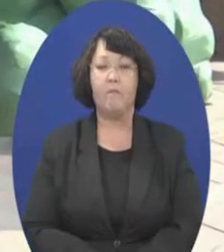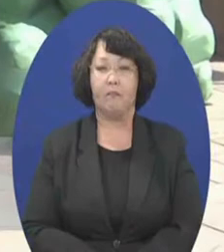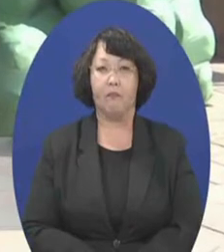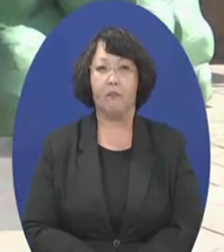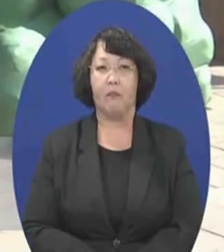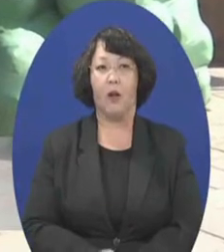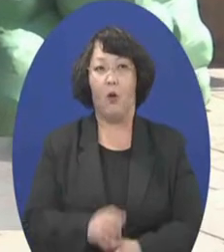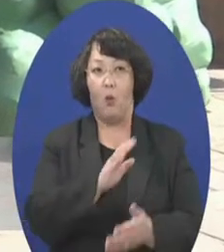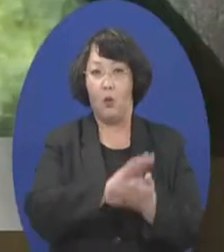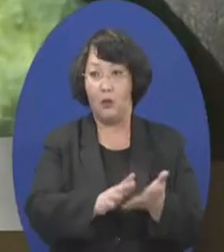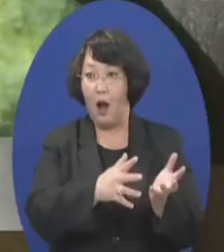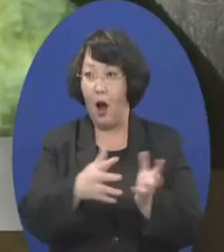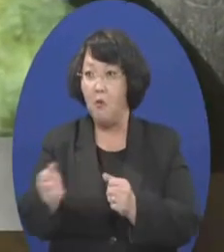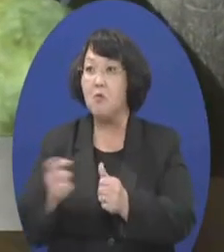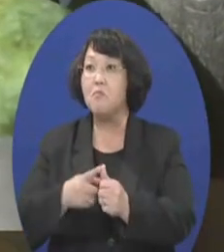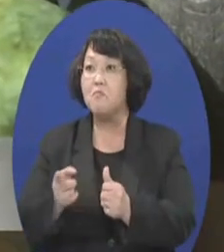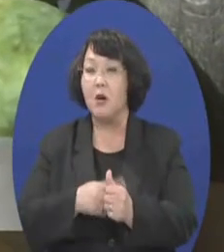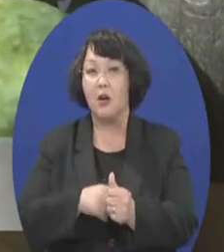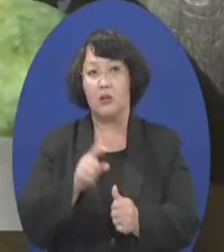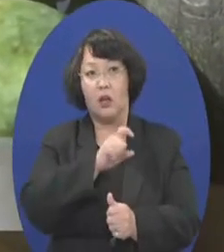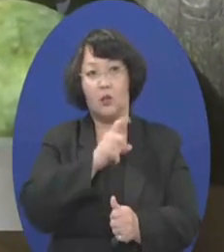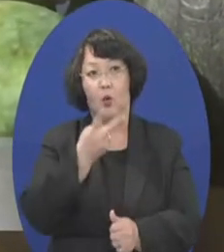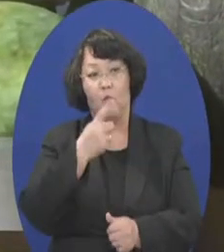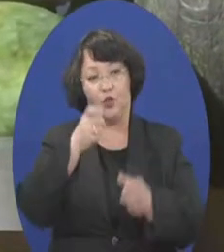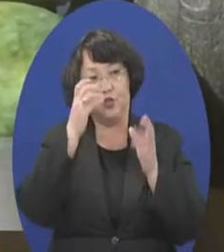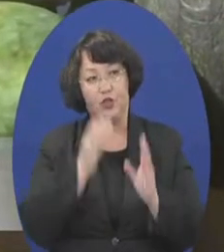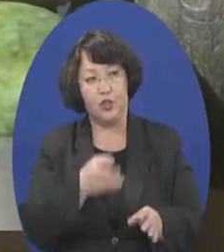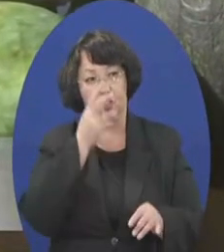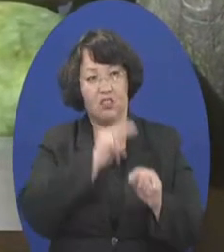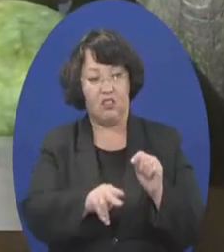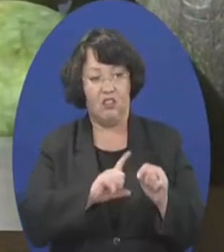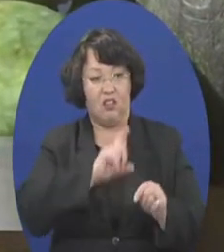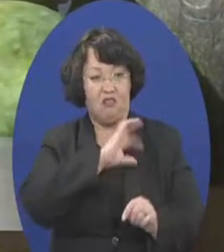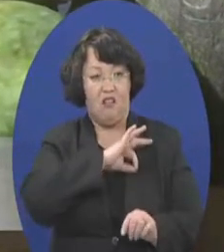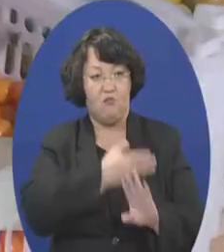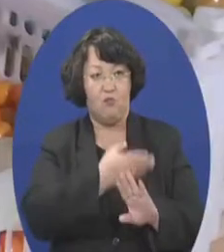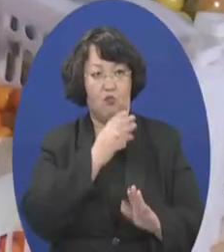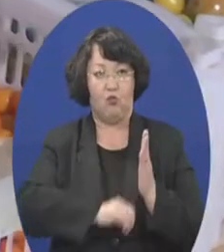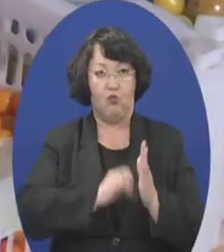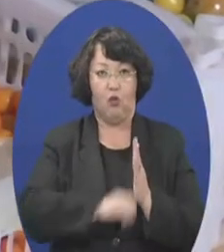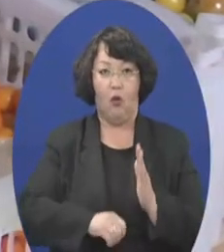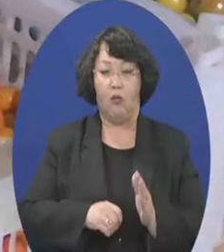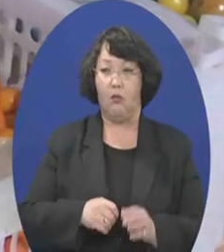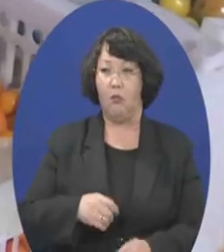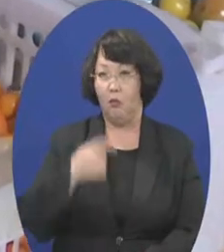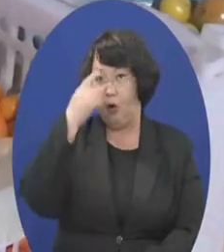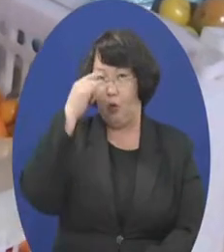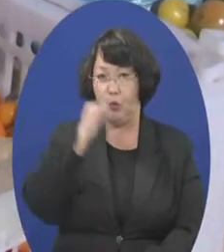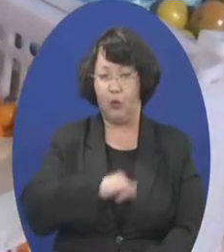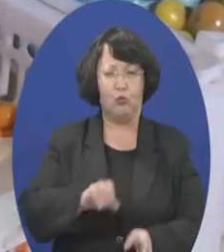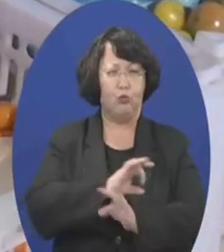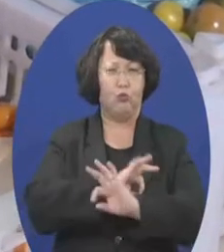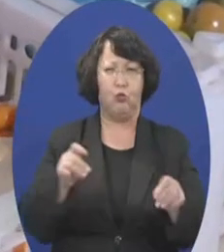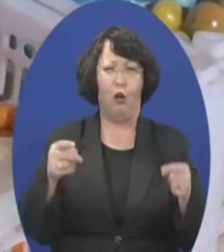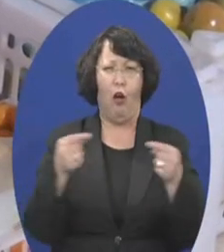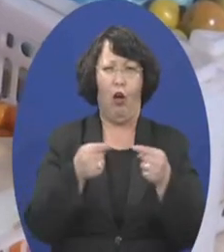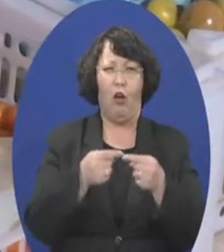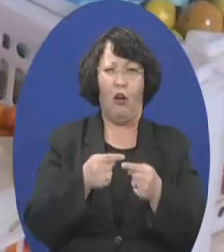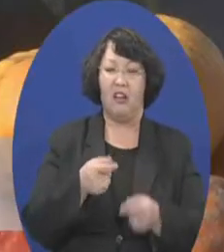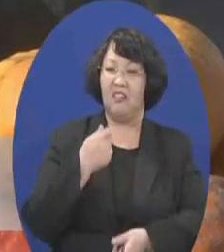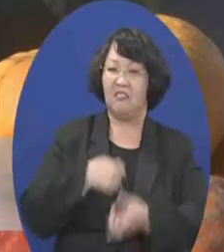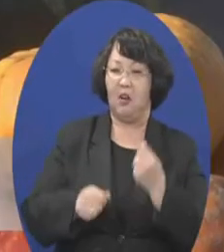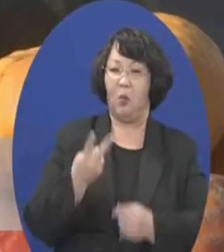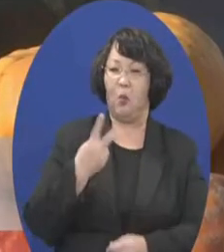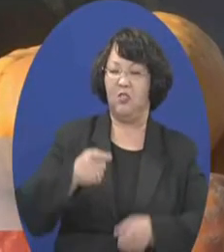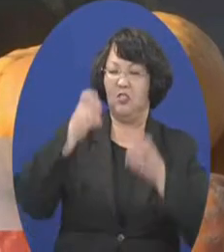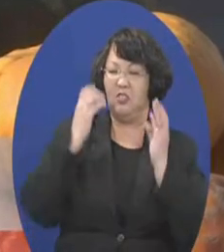үнийг тогтоож, хяналт тавьж, эрх ашгаа хамгаалах ёстой. Гэвч манай улсад худалдагчийн тогтоосон үн эцсийн хэрэглэгчдэд очтгоо. Жишээлбэл